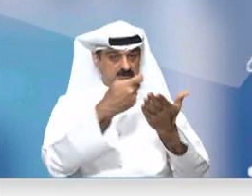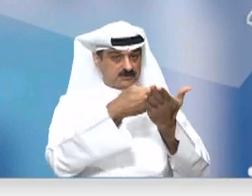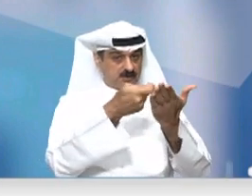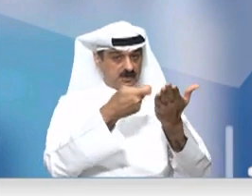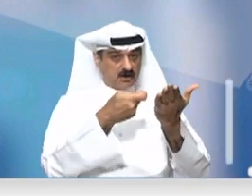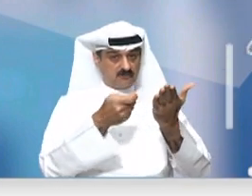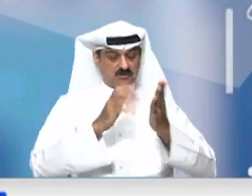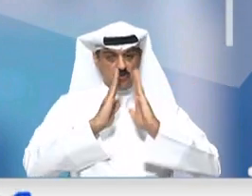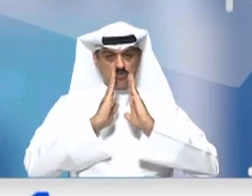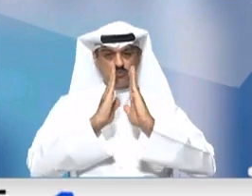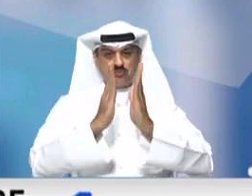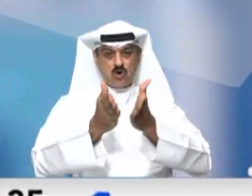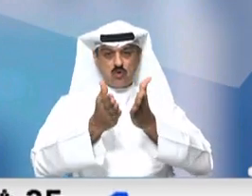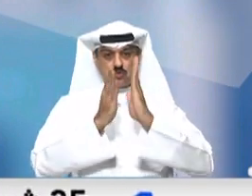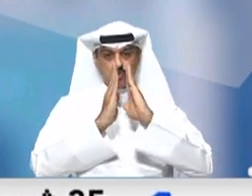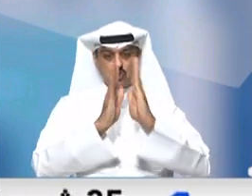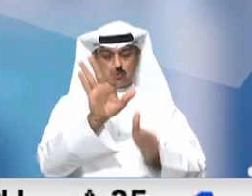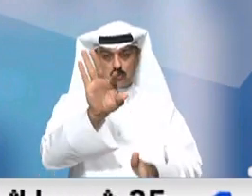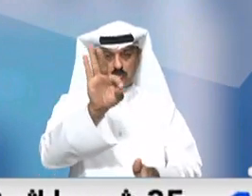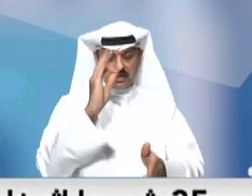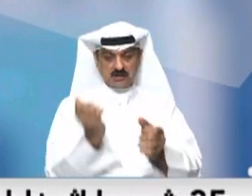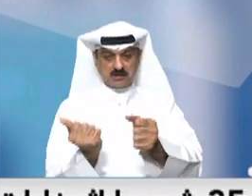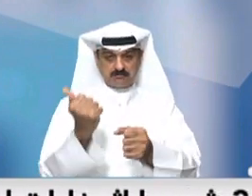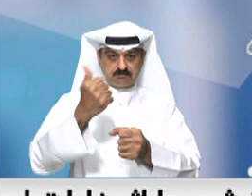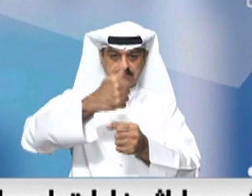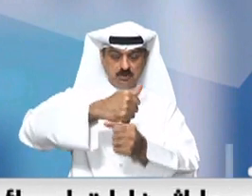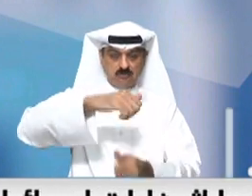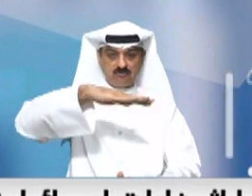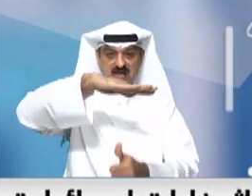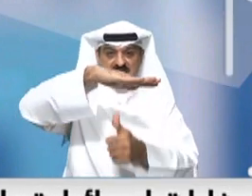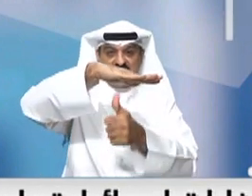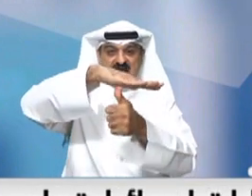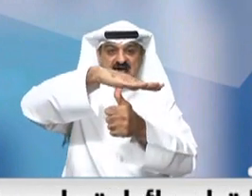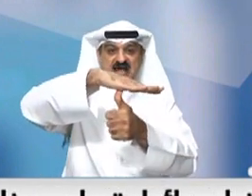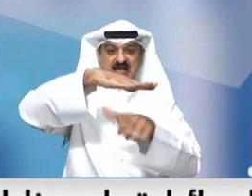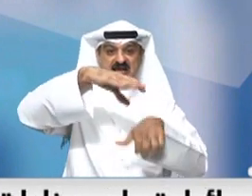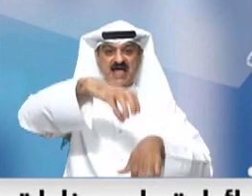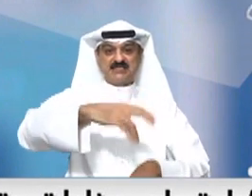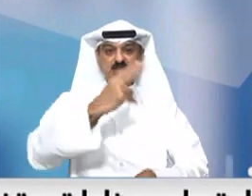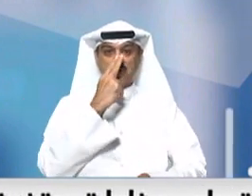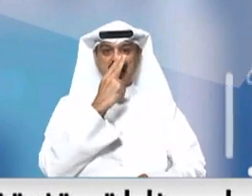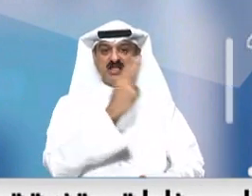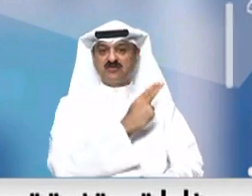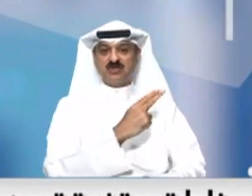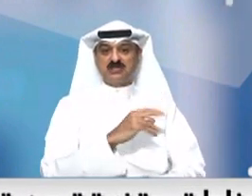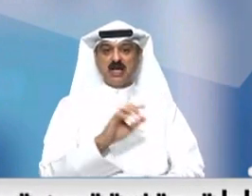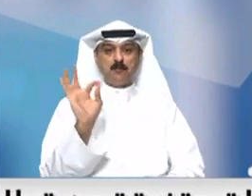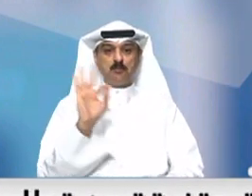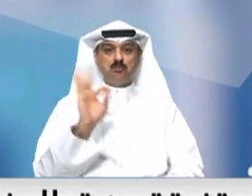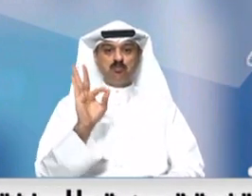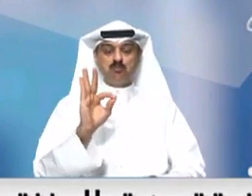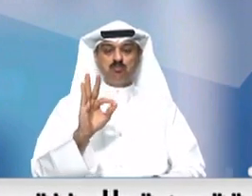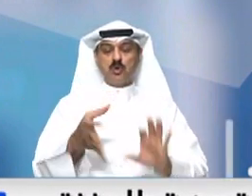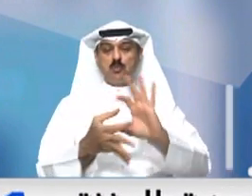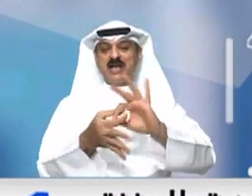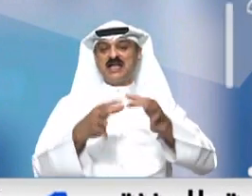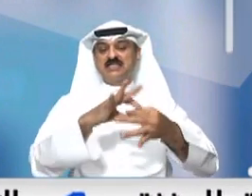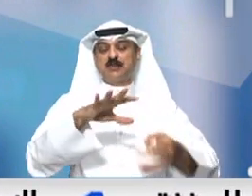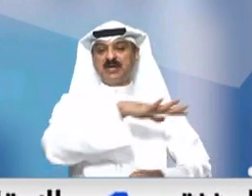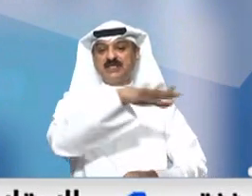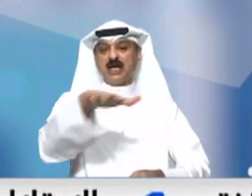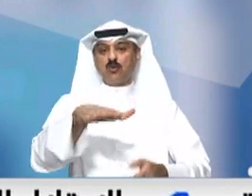سموه خالص تهانيه بمناسبه انتخابه من قبل الجمعيه الوطنيه نام البرلمان رئيسا لجمهوريه